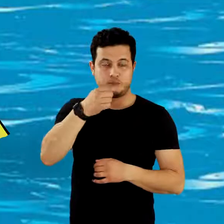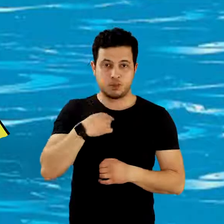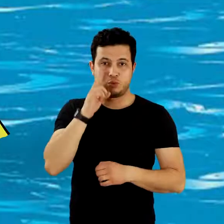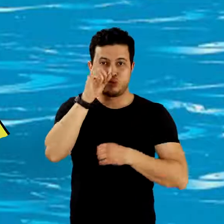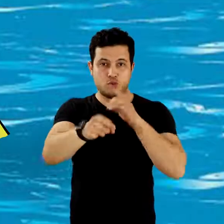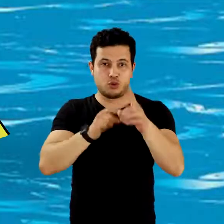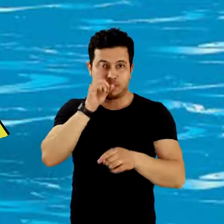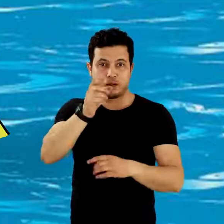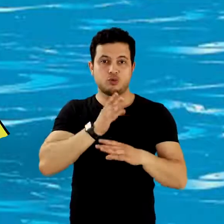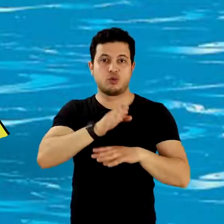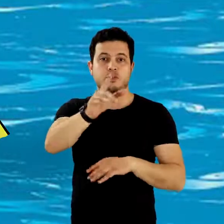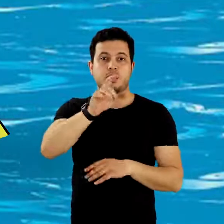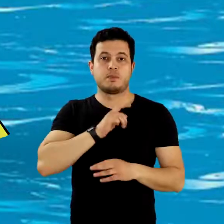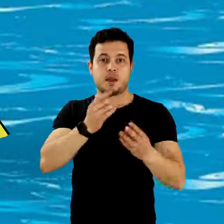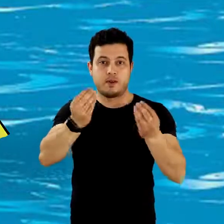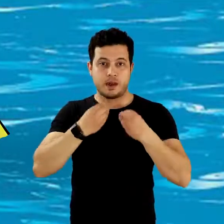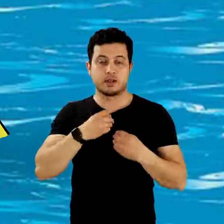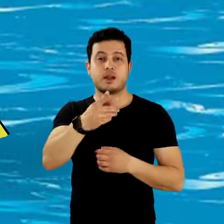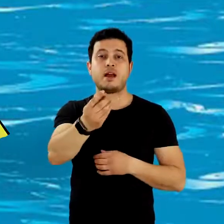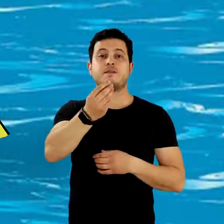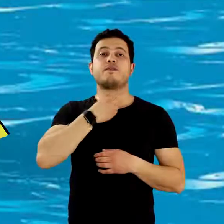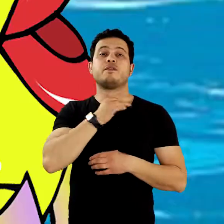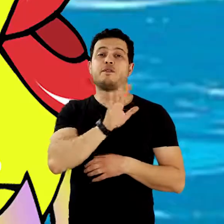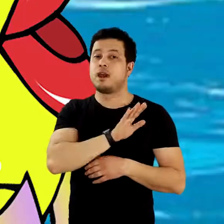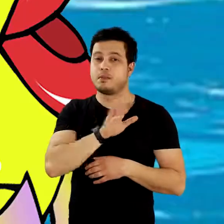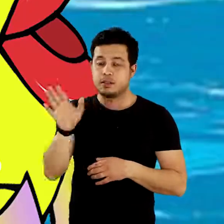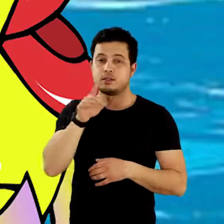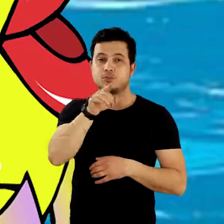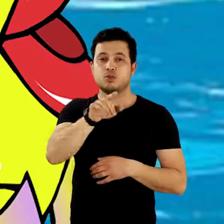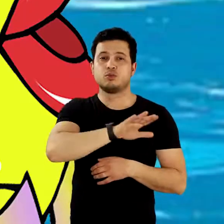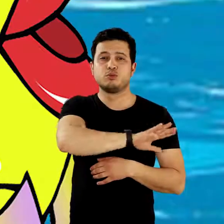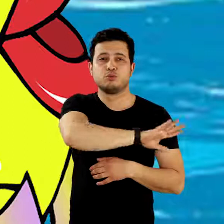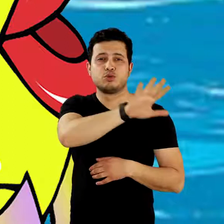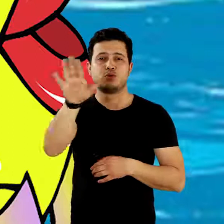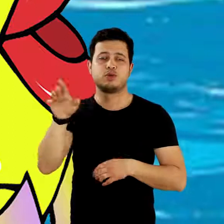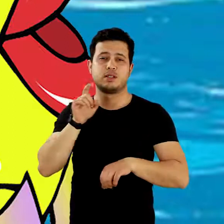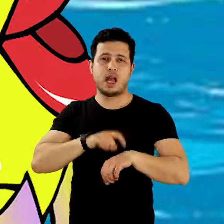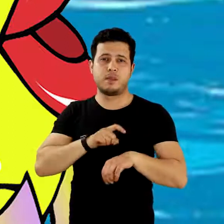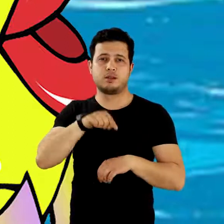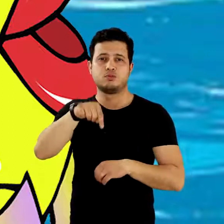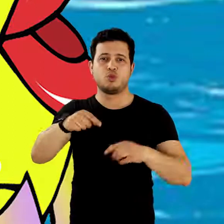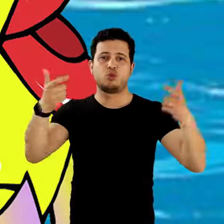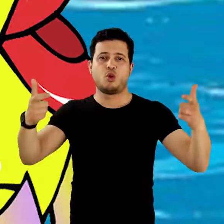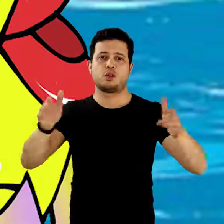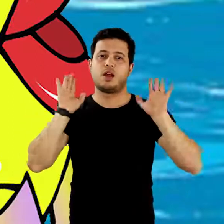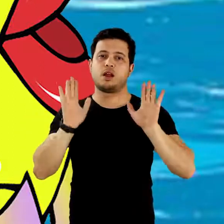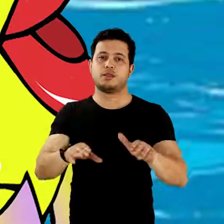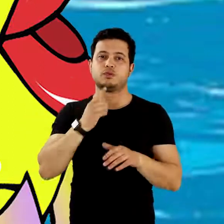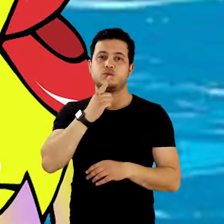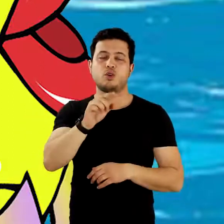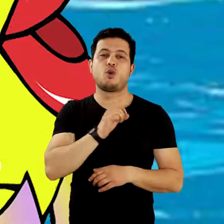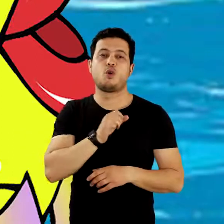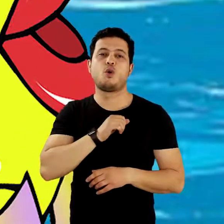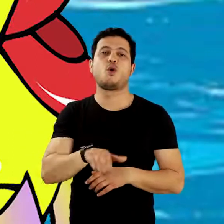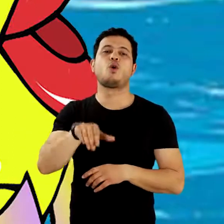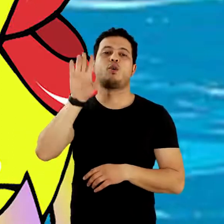doğru cevaplar verin. Vermezseniz eğer tüm zamanınızı bu gölde geçirin. Korkmasın